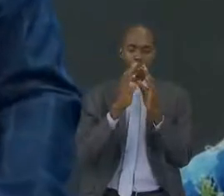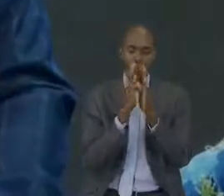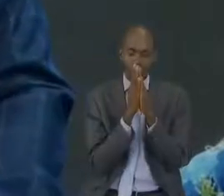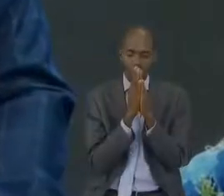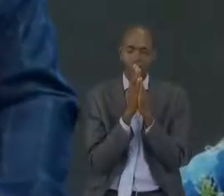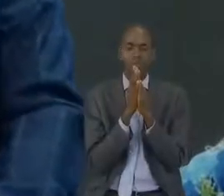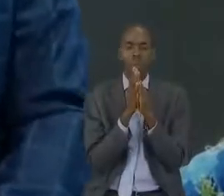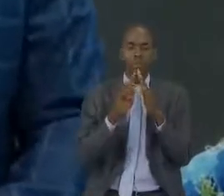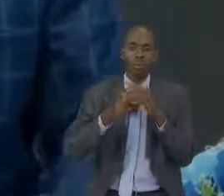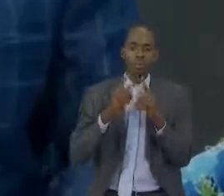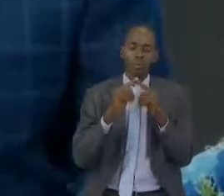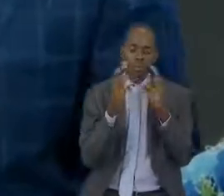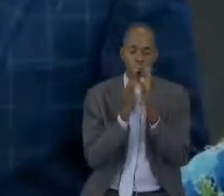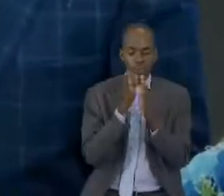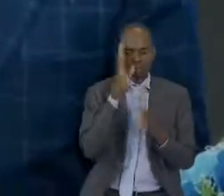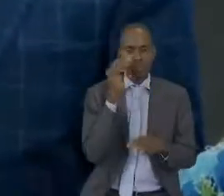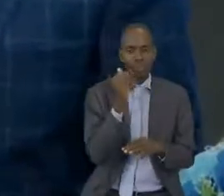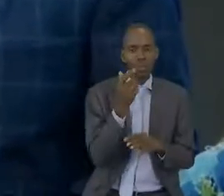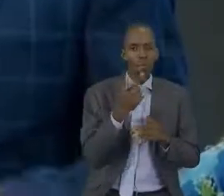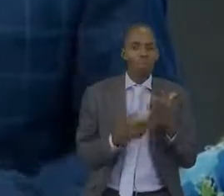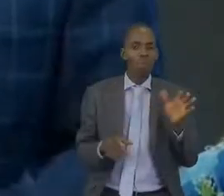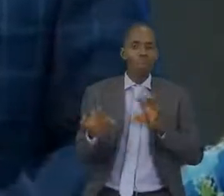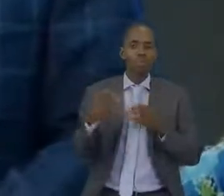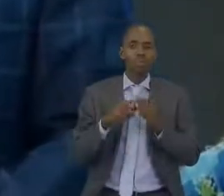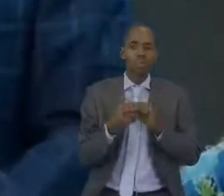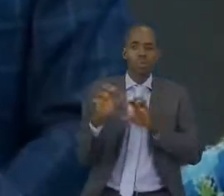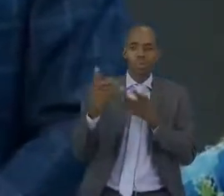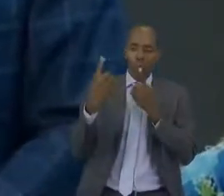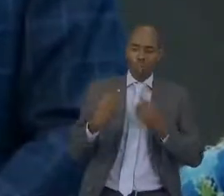Et ce sera ainsi. Il en sera ainsi.